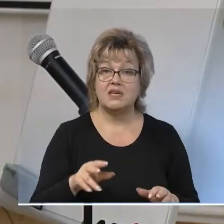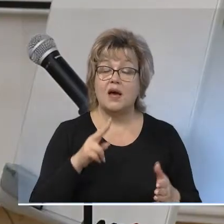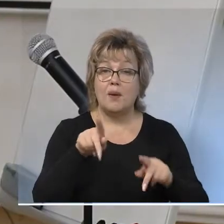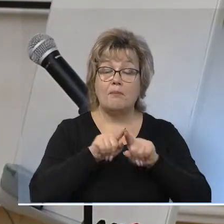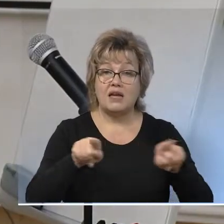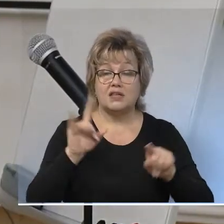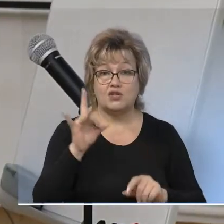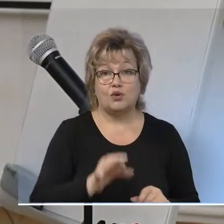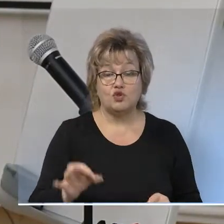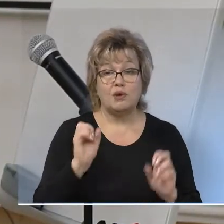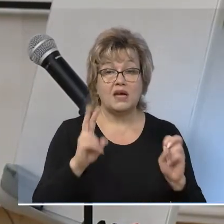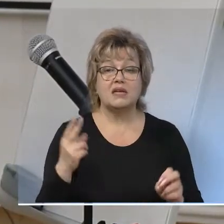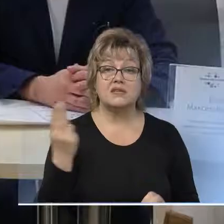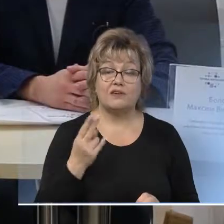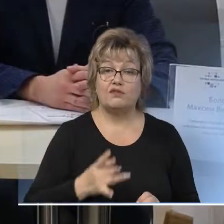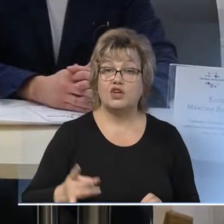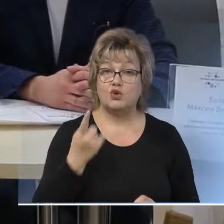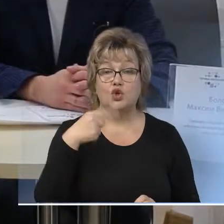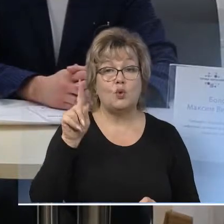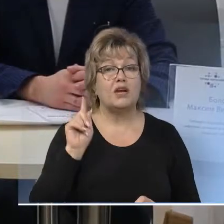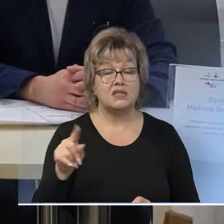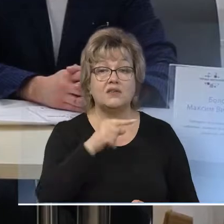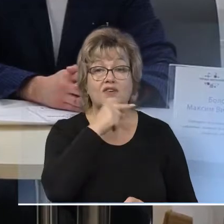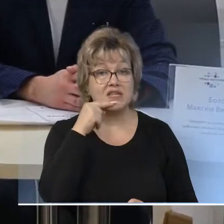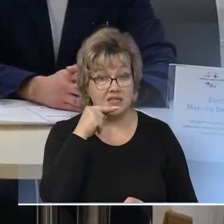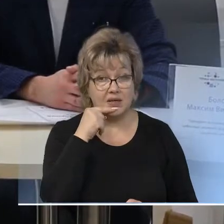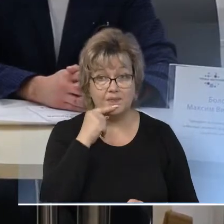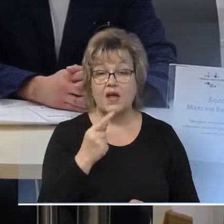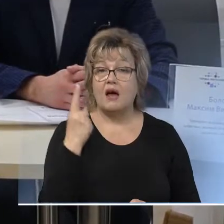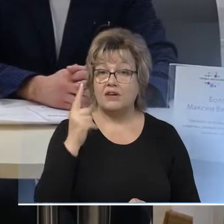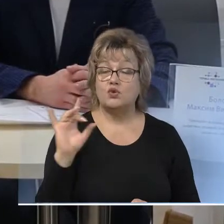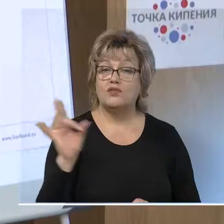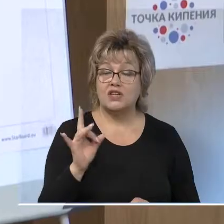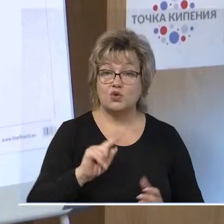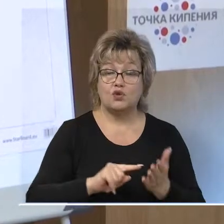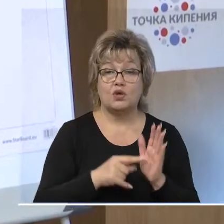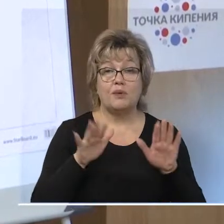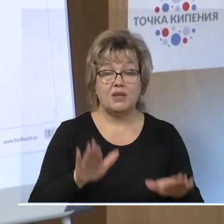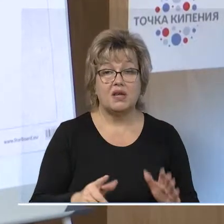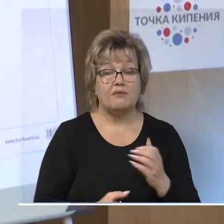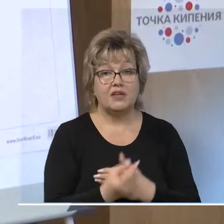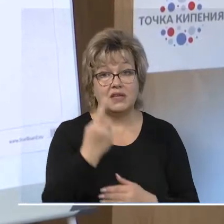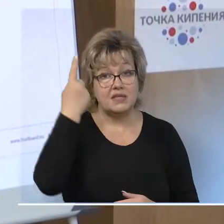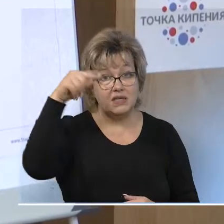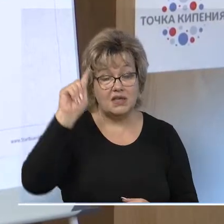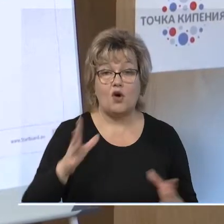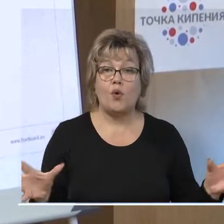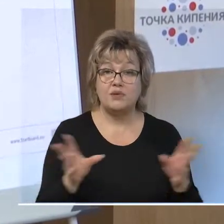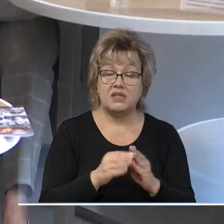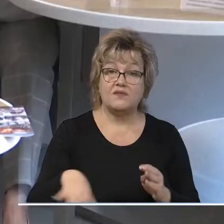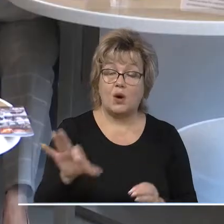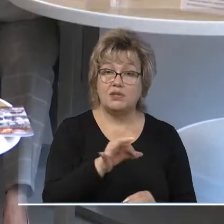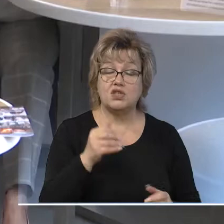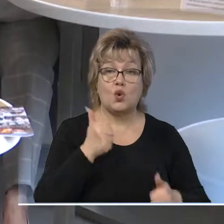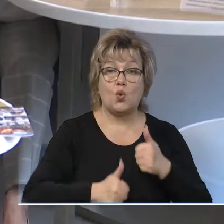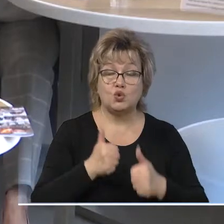провести маркетинг Ростовской области как цифрового региона номер один в России. А в одной из ростовских точек кипения родилась идея объединить